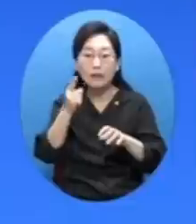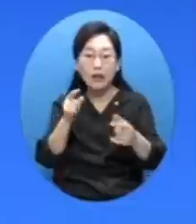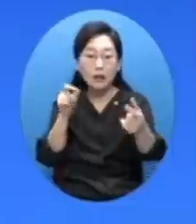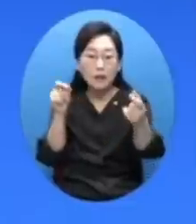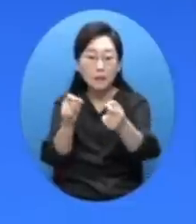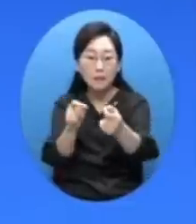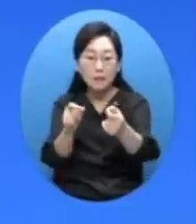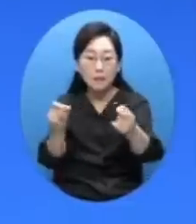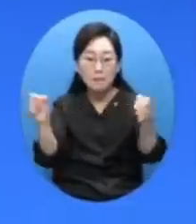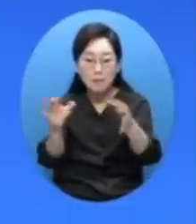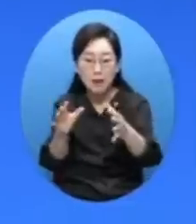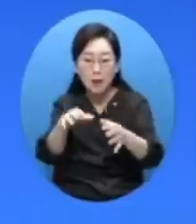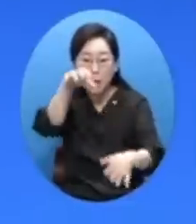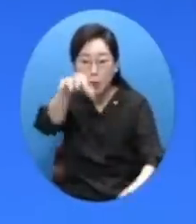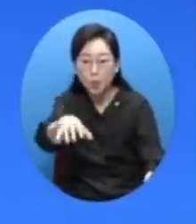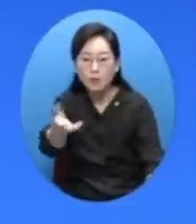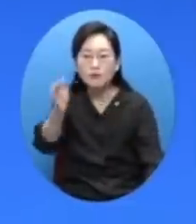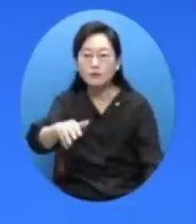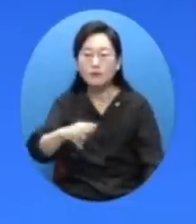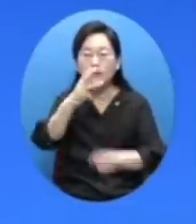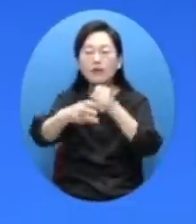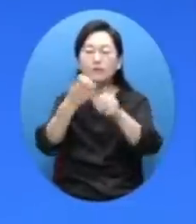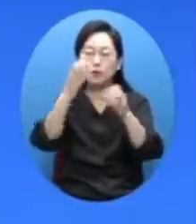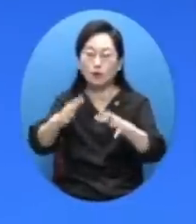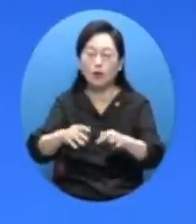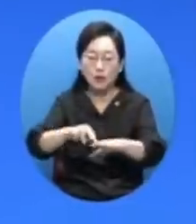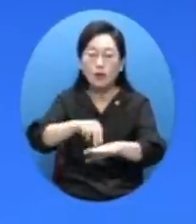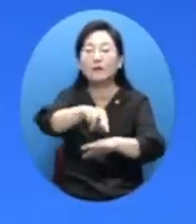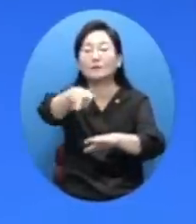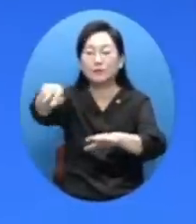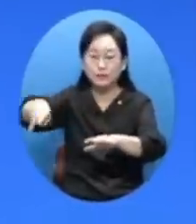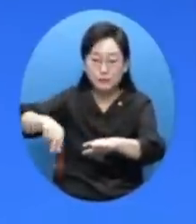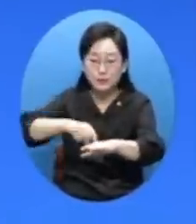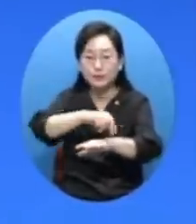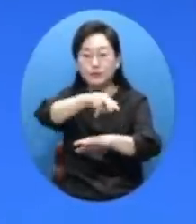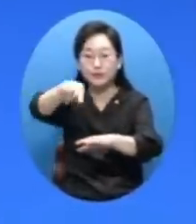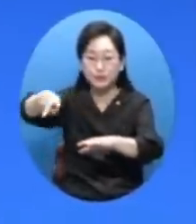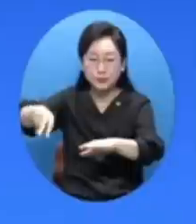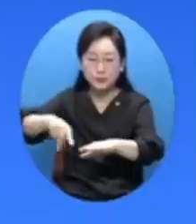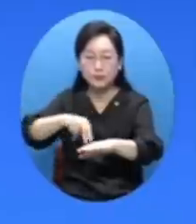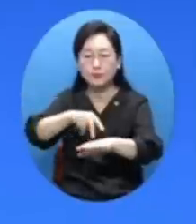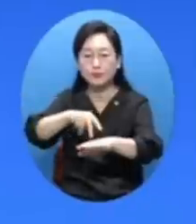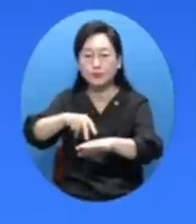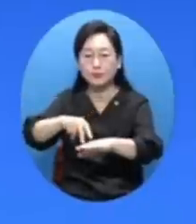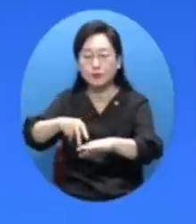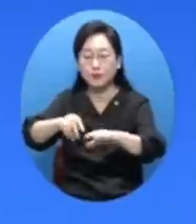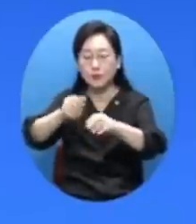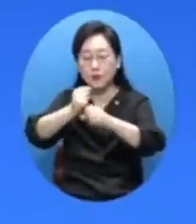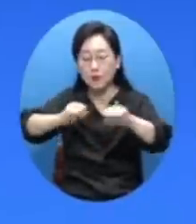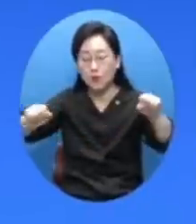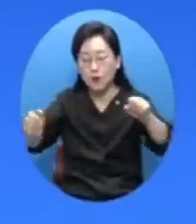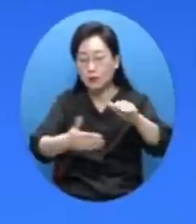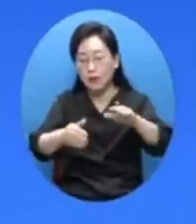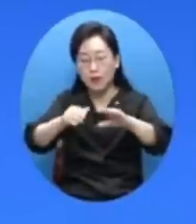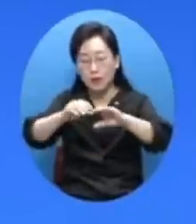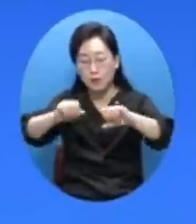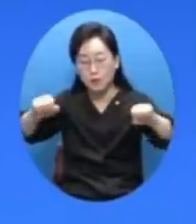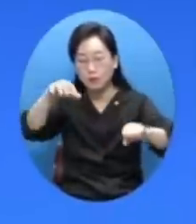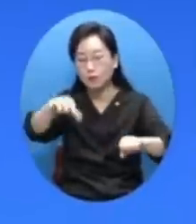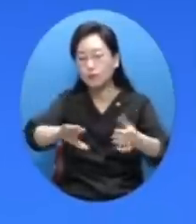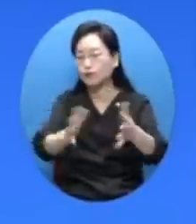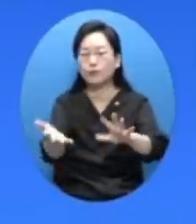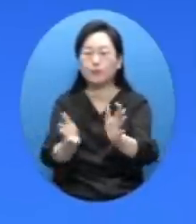거리를 40년 동안 가지 못하고 광야로 돌고 돌다가 다 광야에서 죽임을 당하게 되고